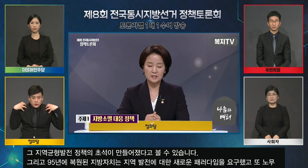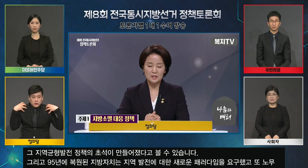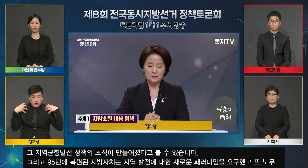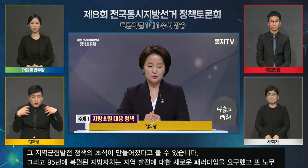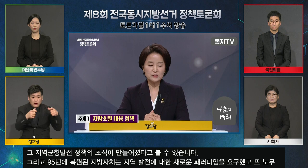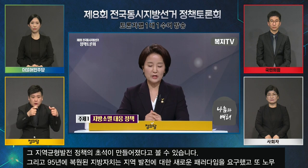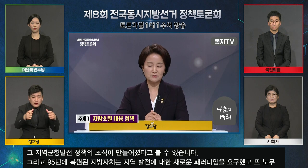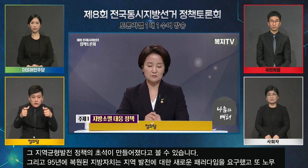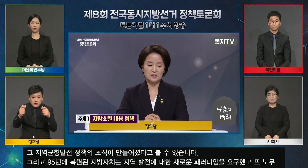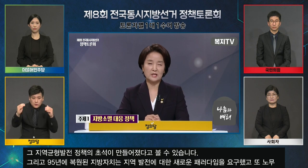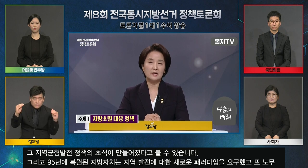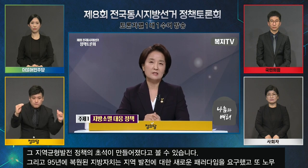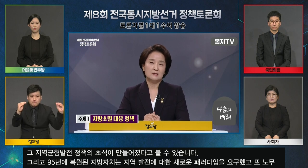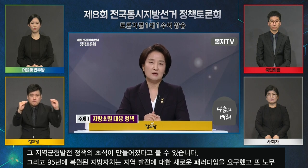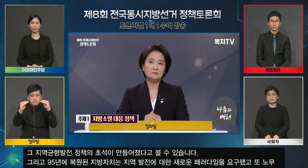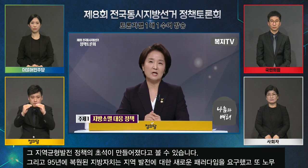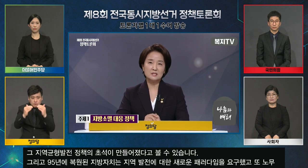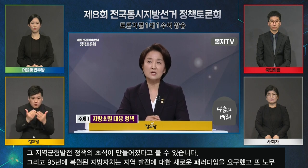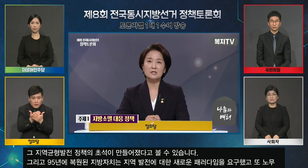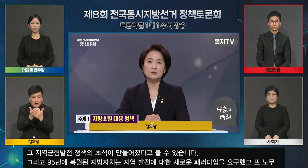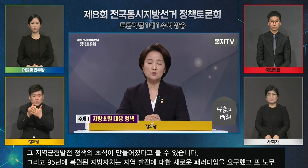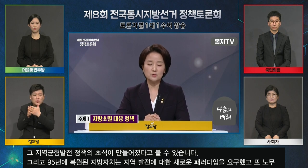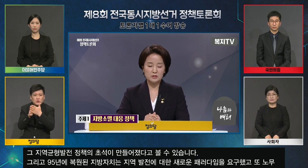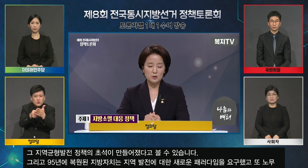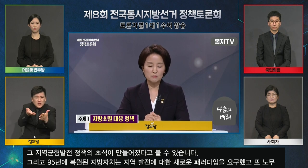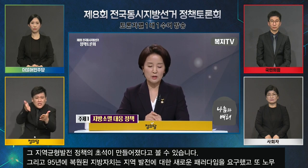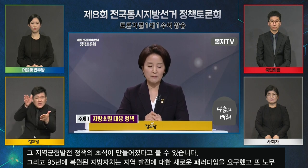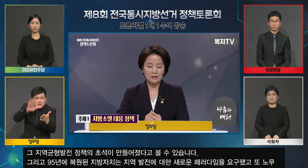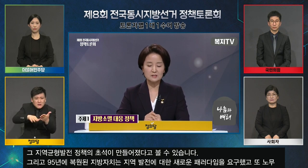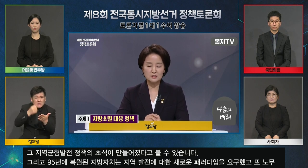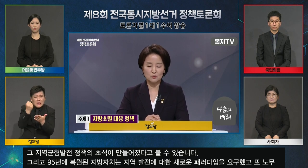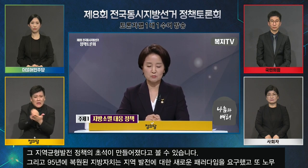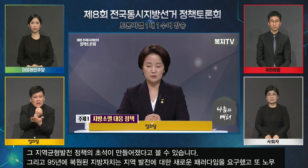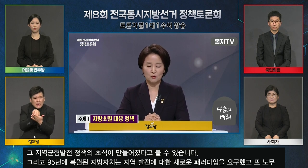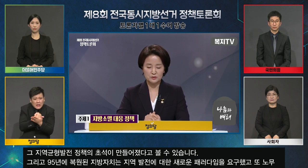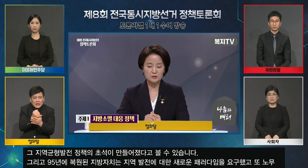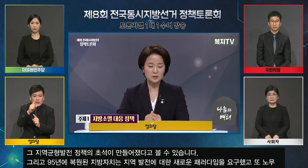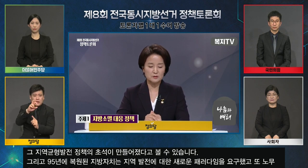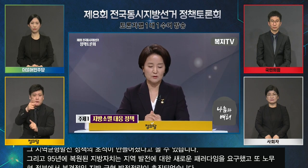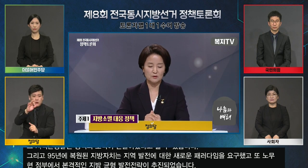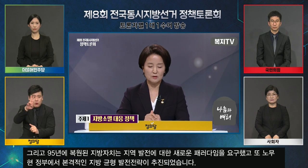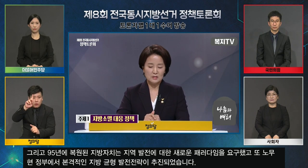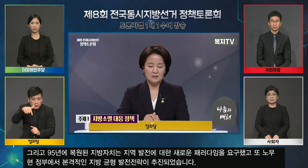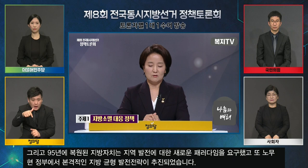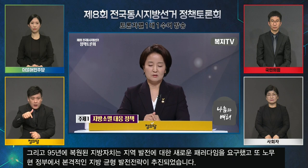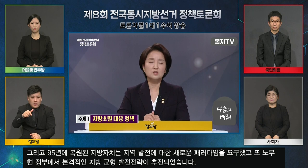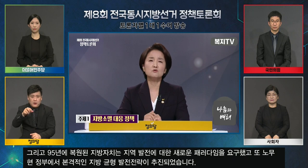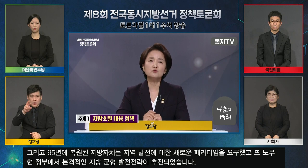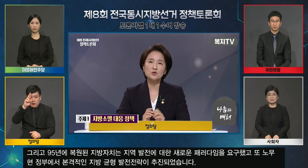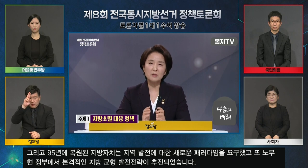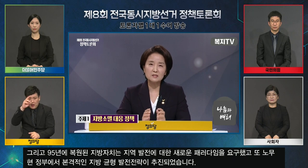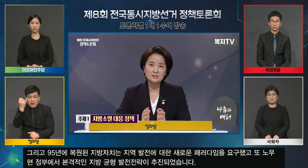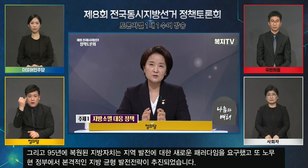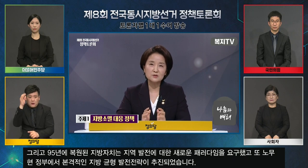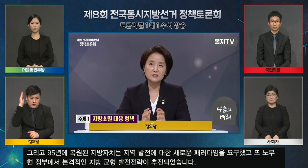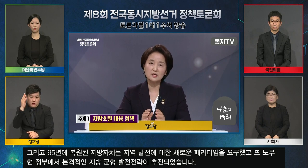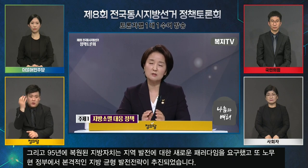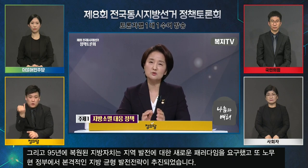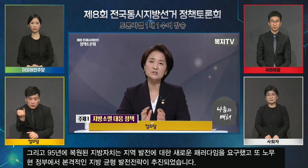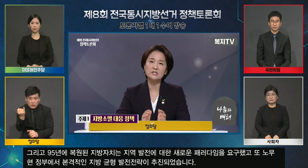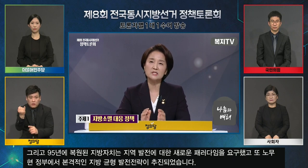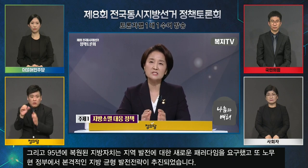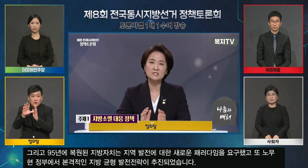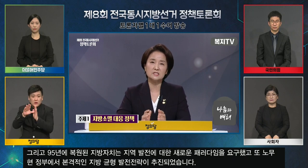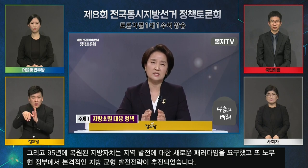전략이 추진되었습니다. 하지만 안타깝게도 이명박, 박근혜 정부를 거치면서 지역균형 발전에